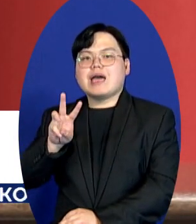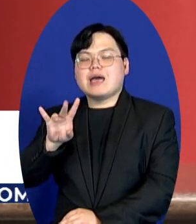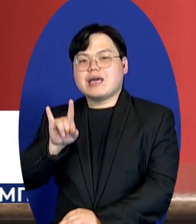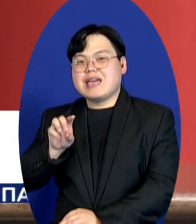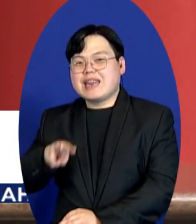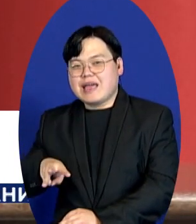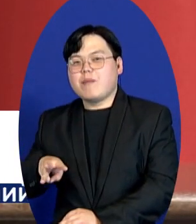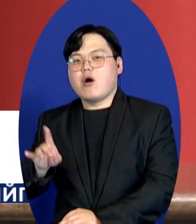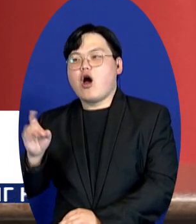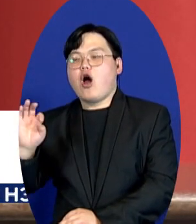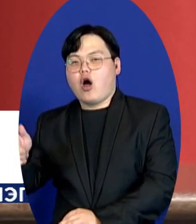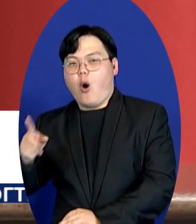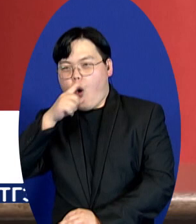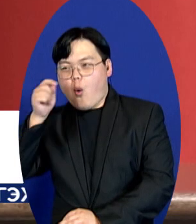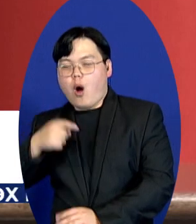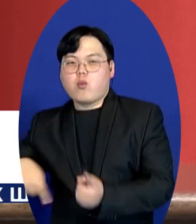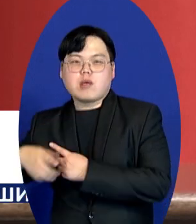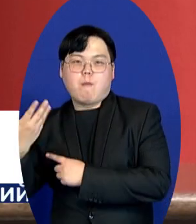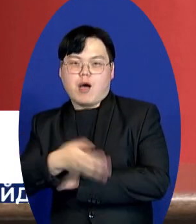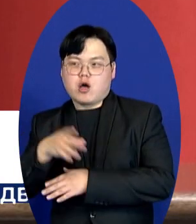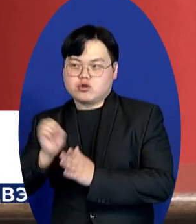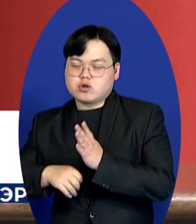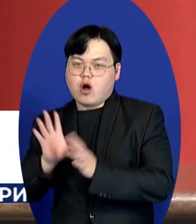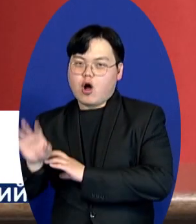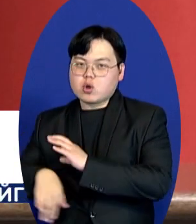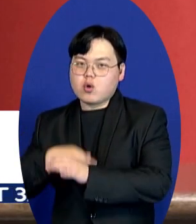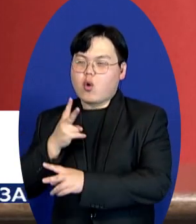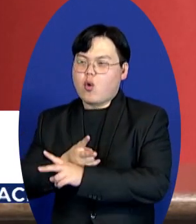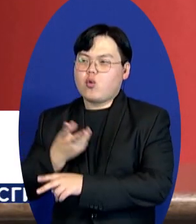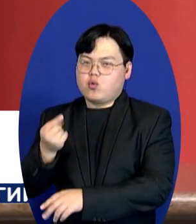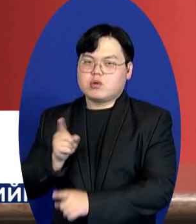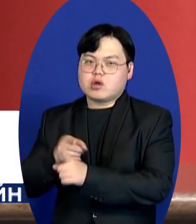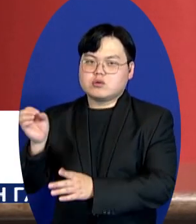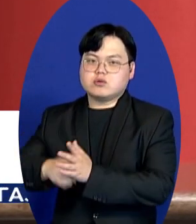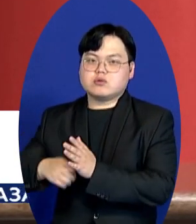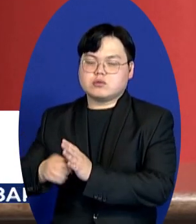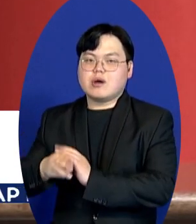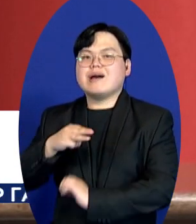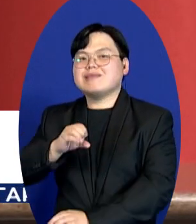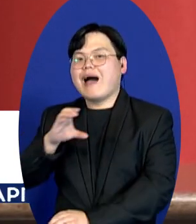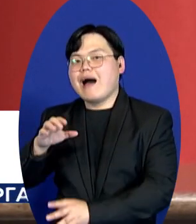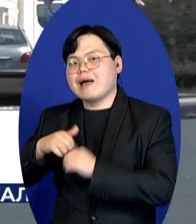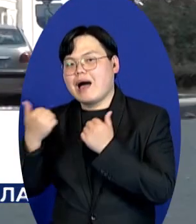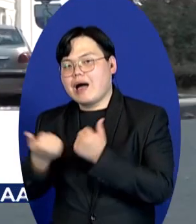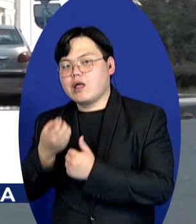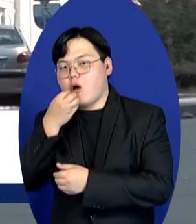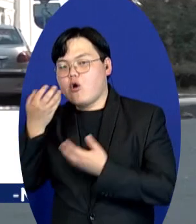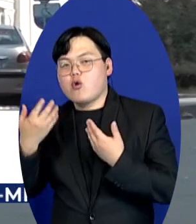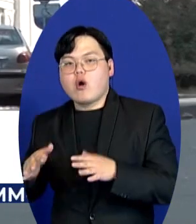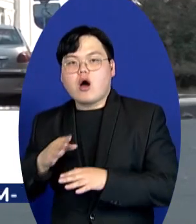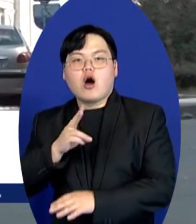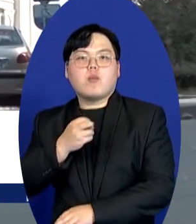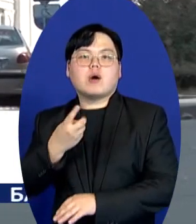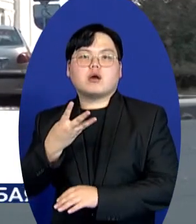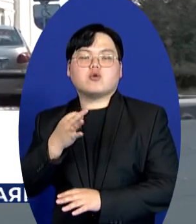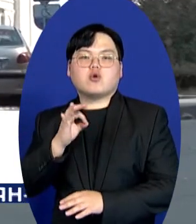харьяаны Украины улсад буцаах нь олон улсын хууль эрх зүйнд зайлшгүй нөхцөл шаардлага гэж мэдгдсэнийг ТАСС мөн уламжилсан байна. 2014